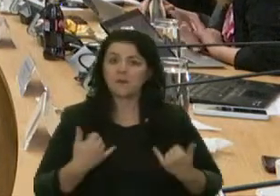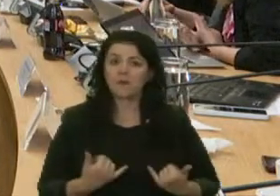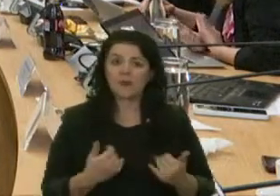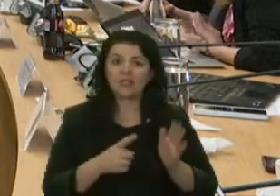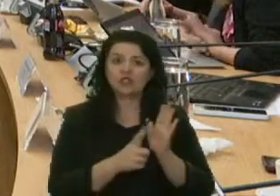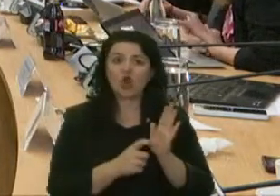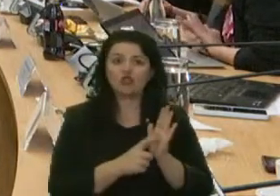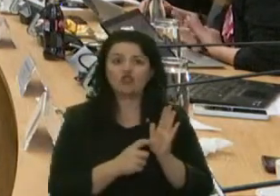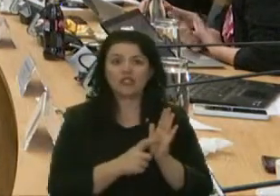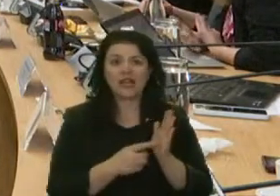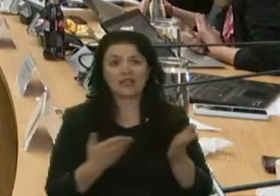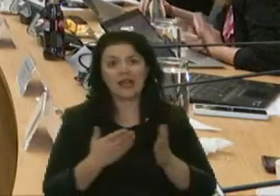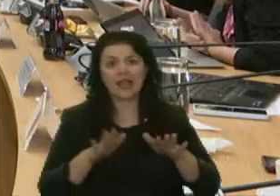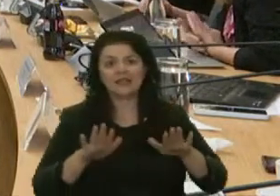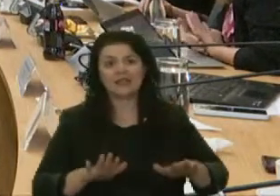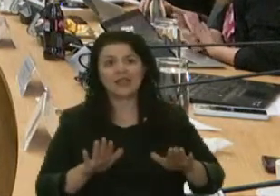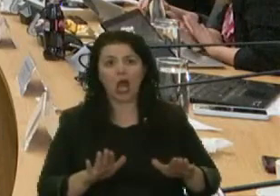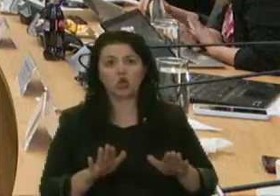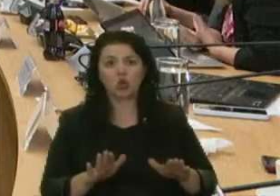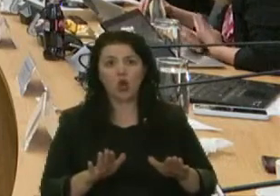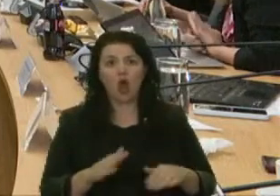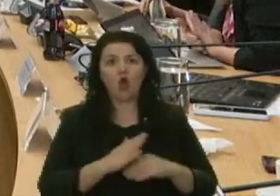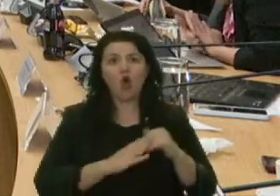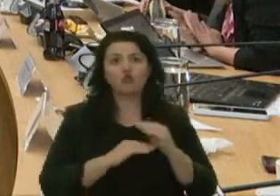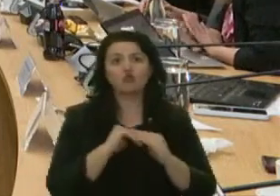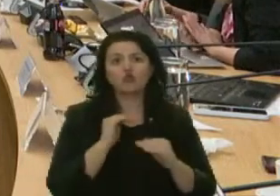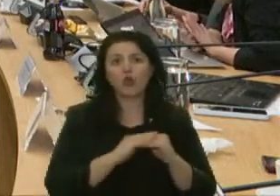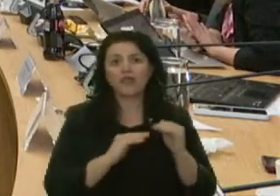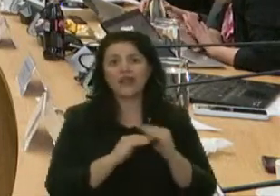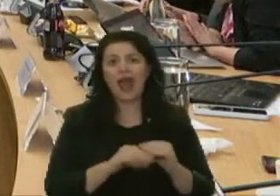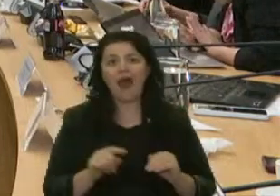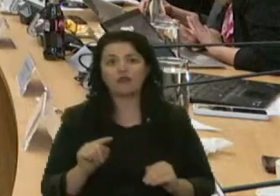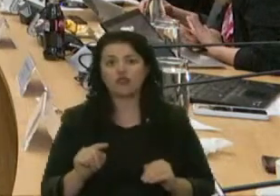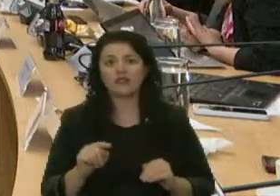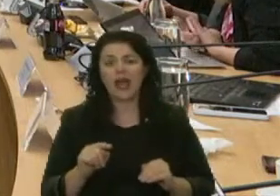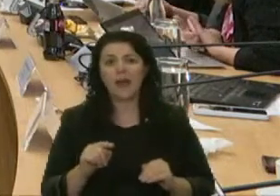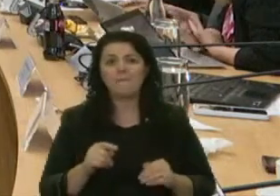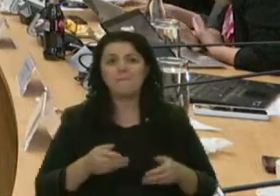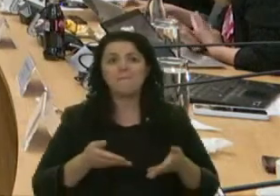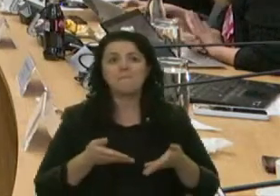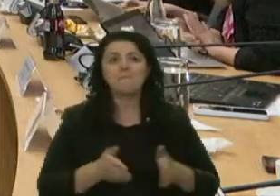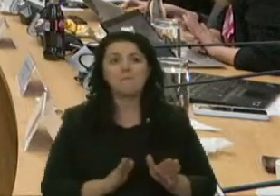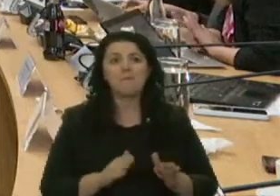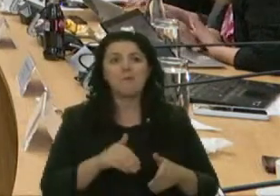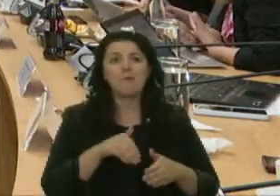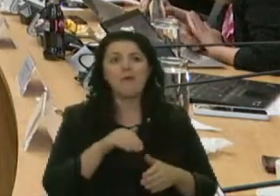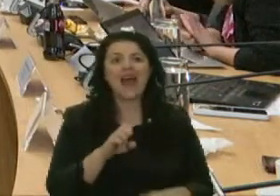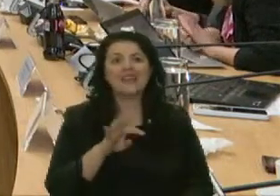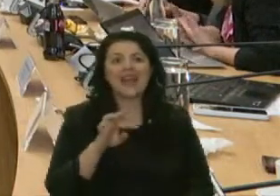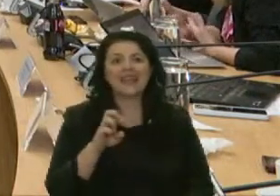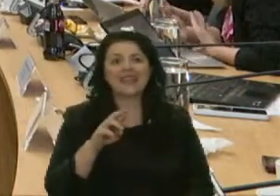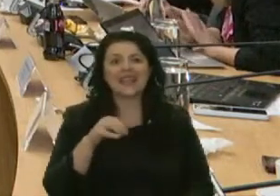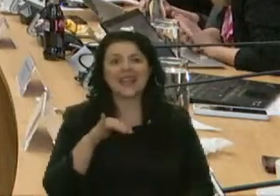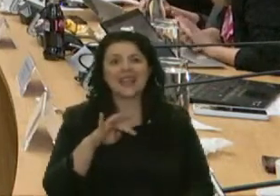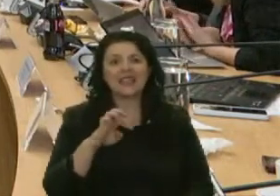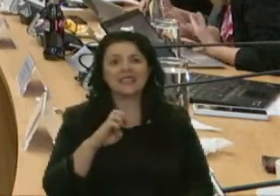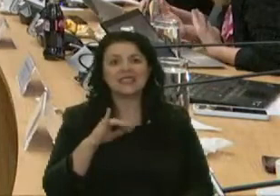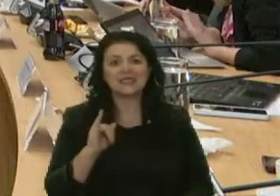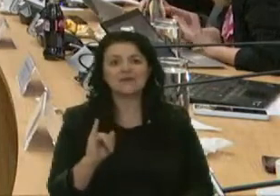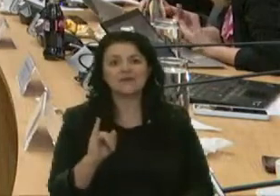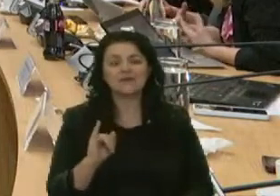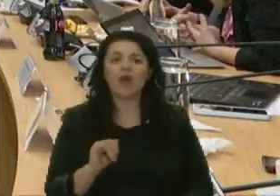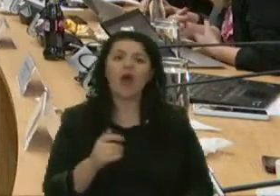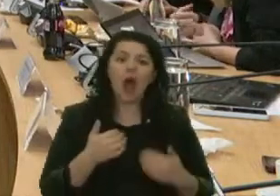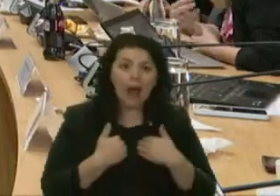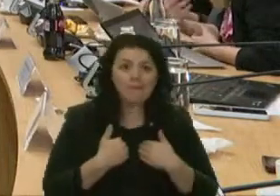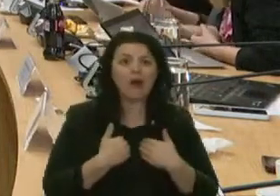Solicit să mi spuneți care este stadiul construirii acestei maternități după cum vă aduceți aminte Am avut mai multe